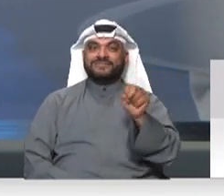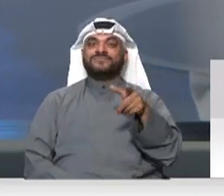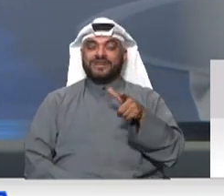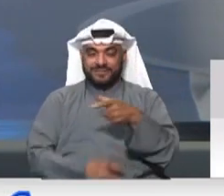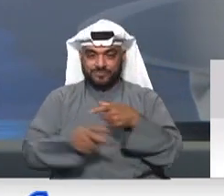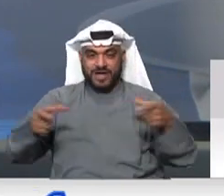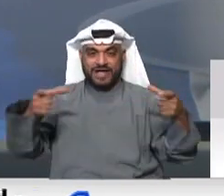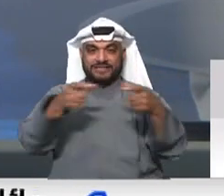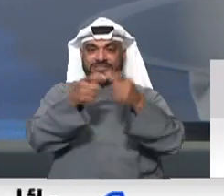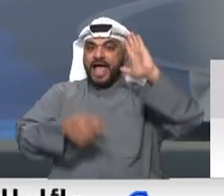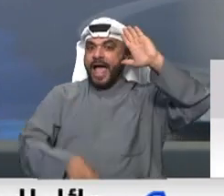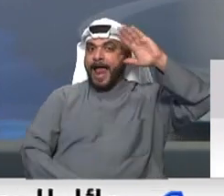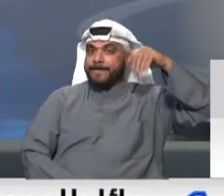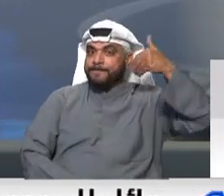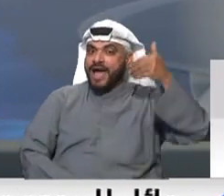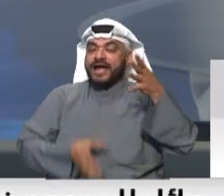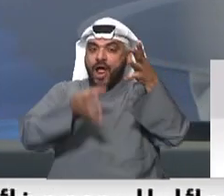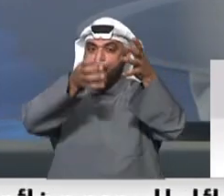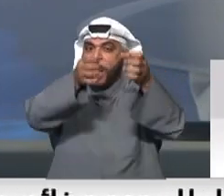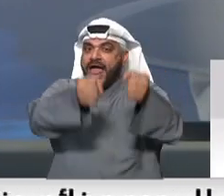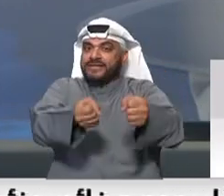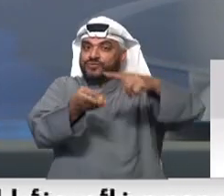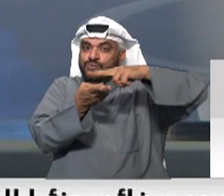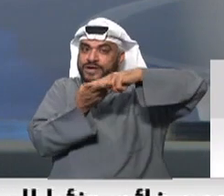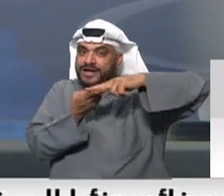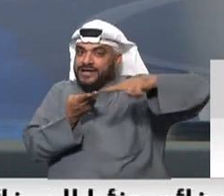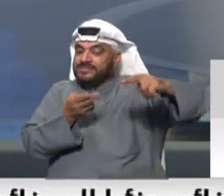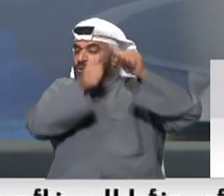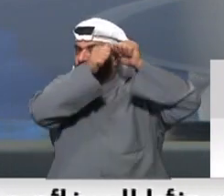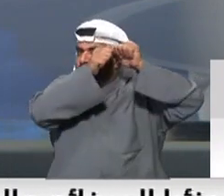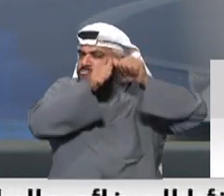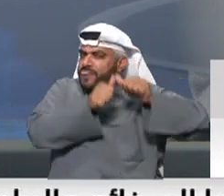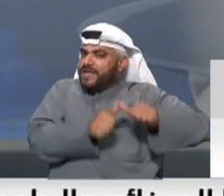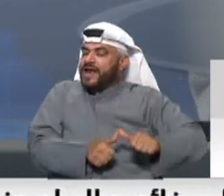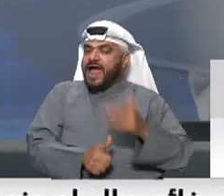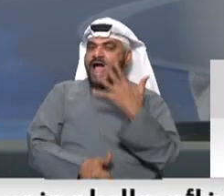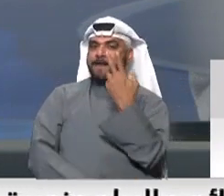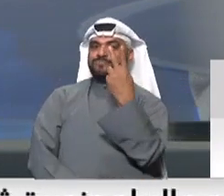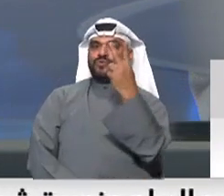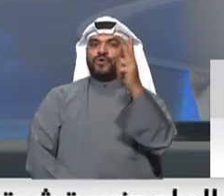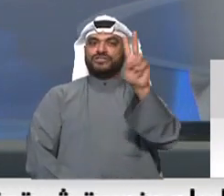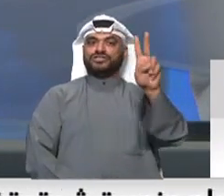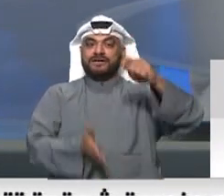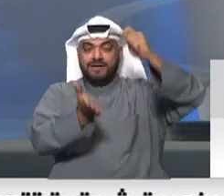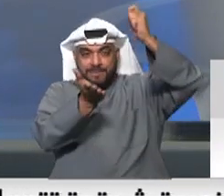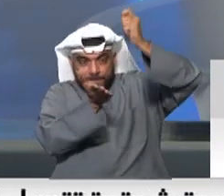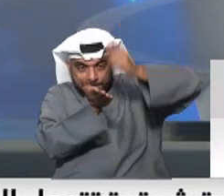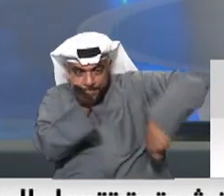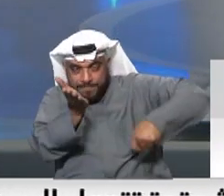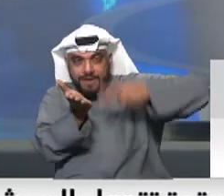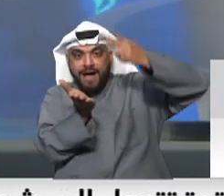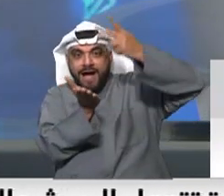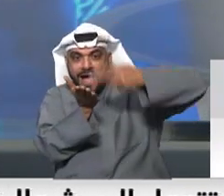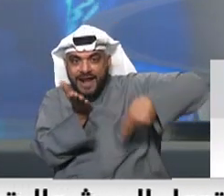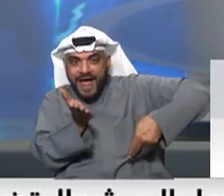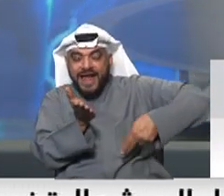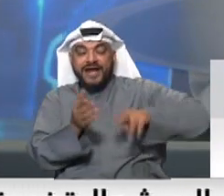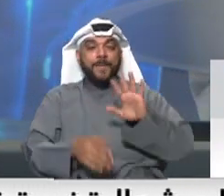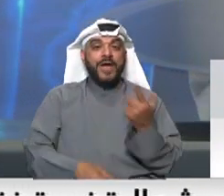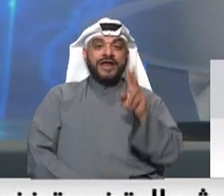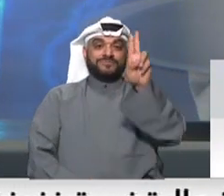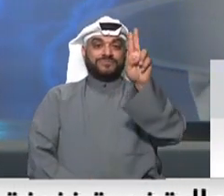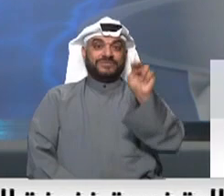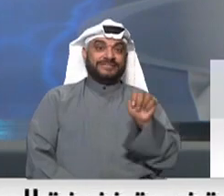عنوان المراه والسلام والامن نحو ذكرى الخامسه والعشرين لاصدار قرار مجلس الامن 1325